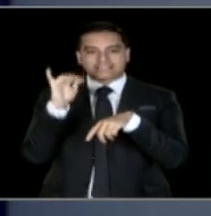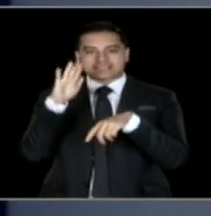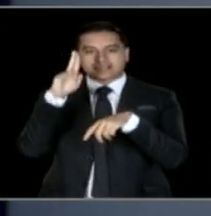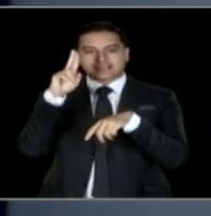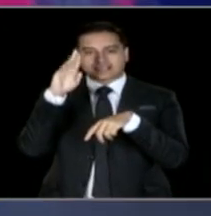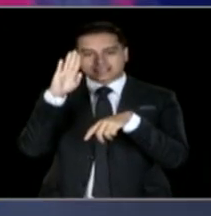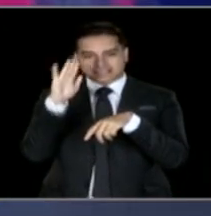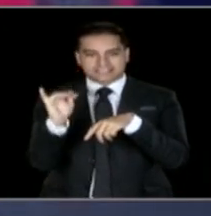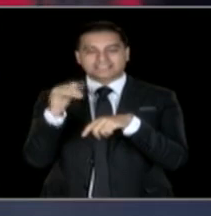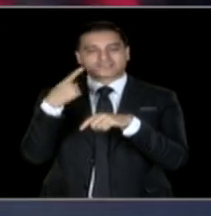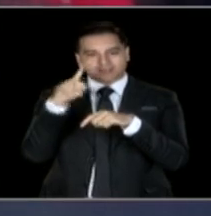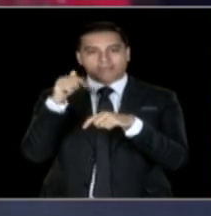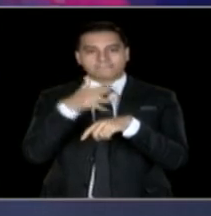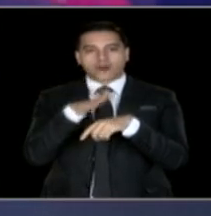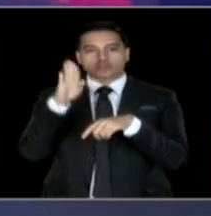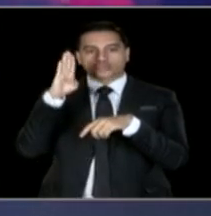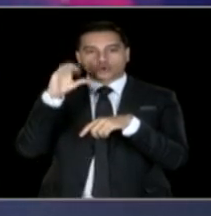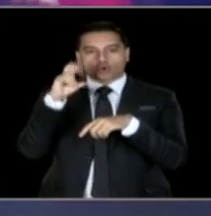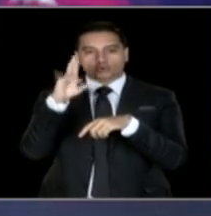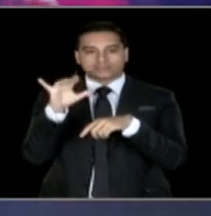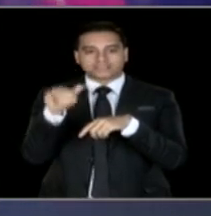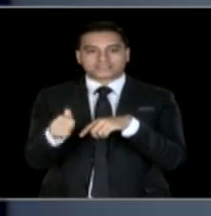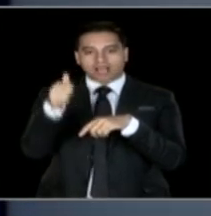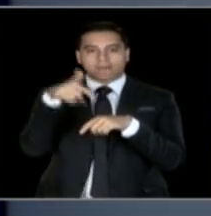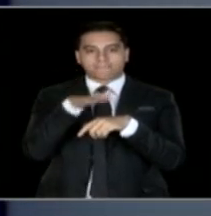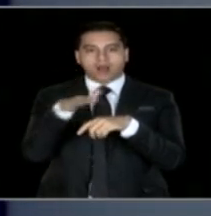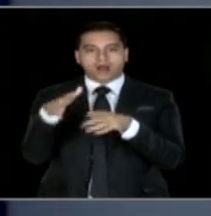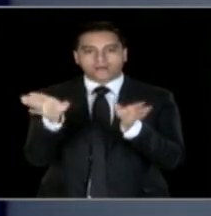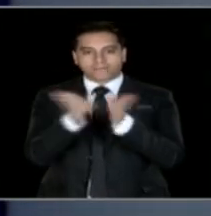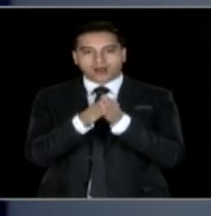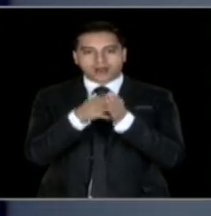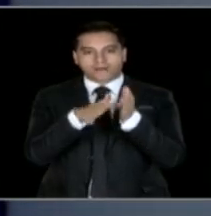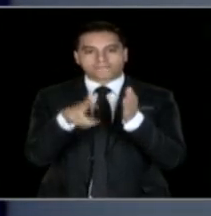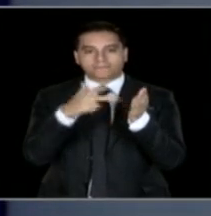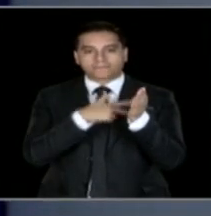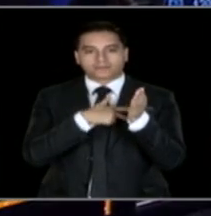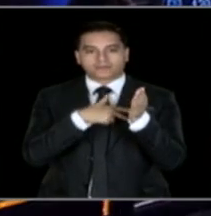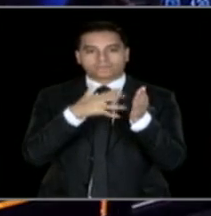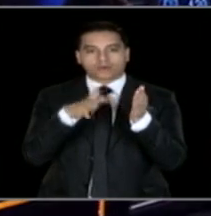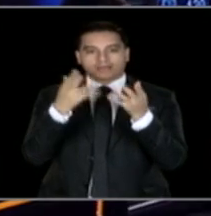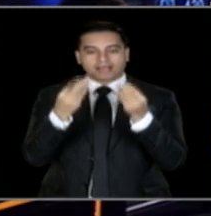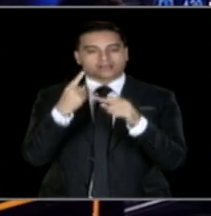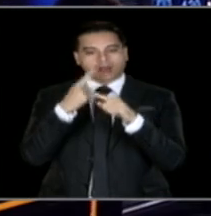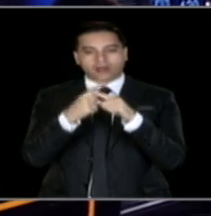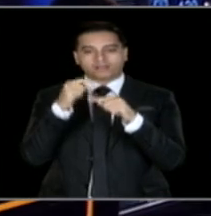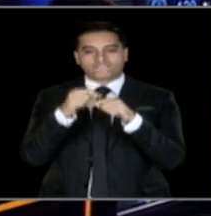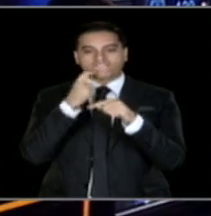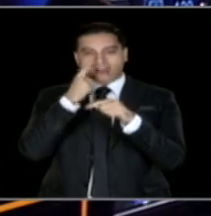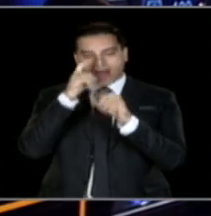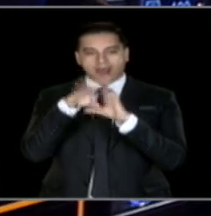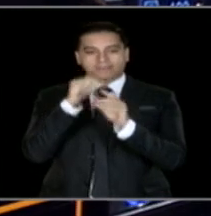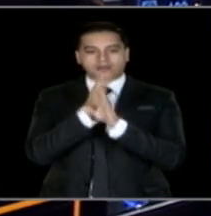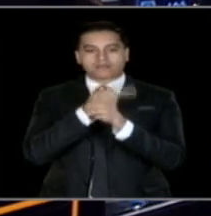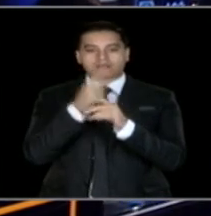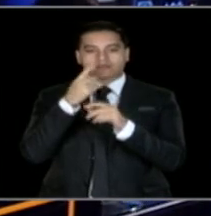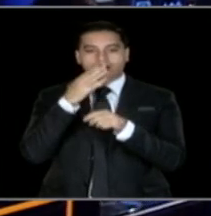صح. بحر سكوتيا هو جزء من أحد المحيطات، فما هو؟ محيط الهادي. غلط. فنان قام بدور رمضان